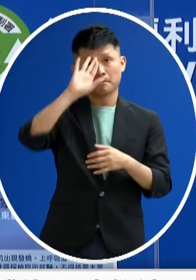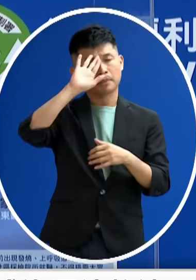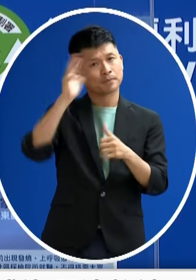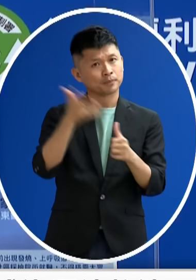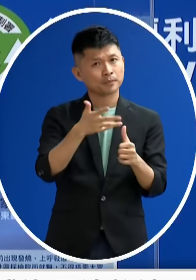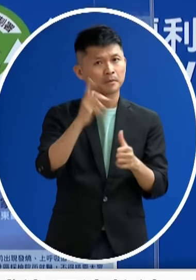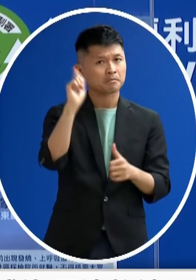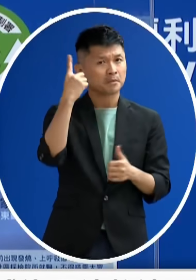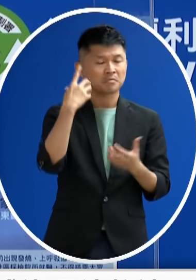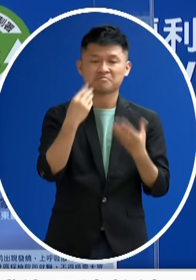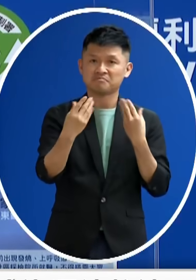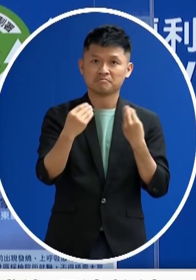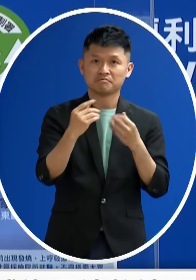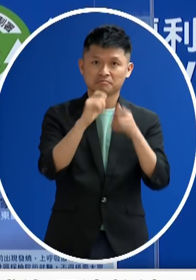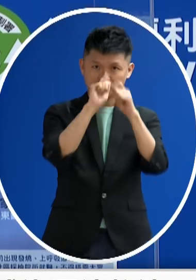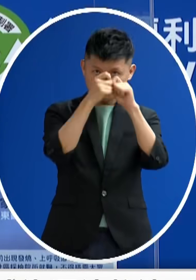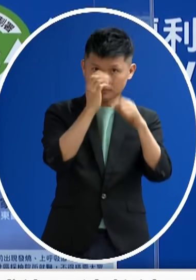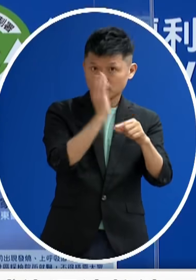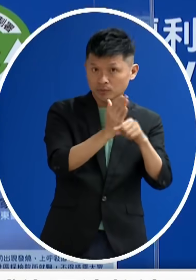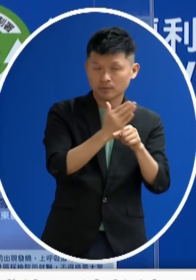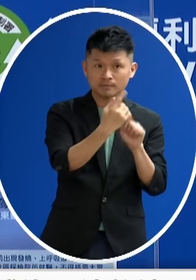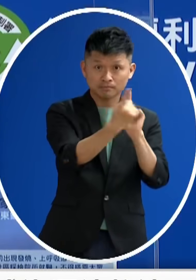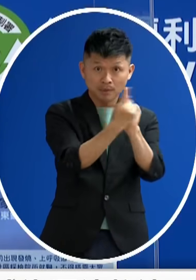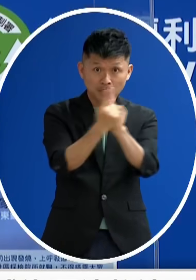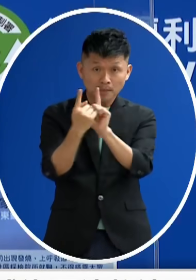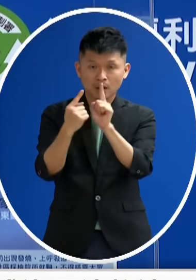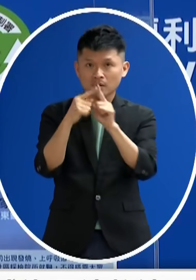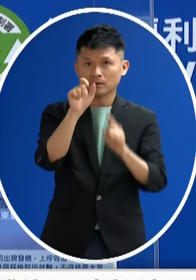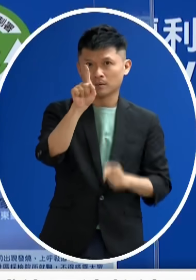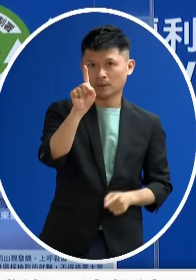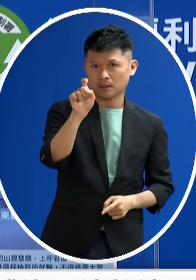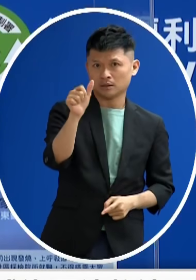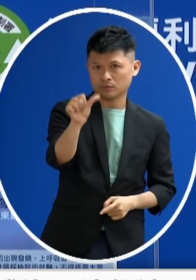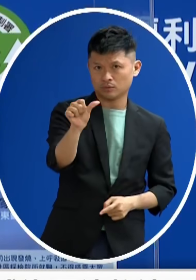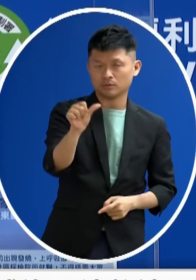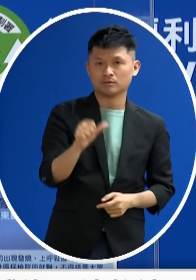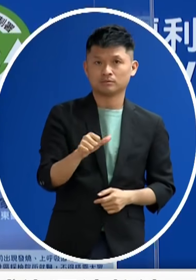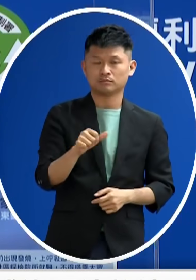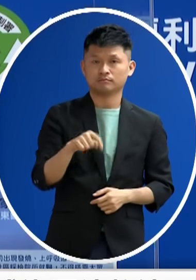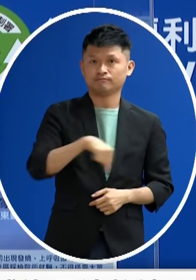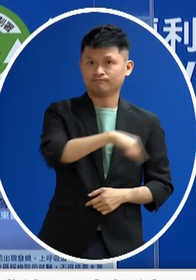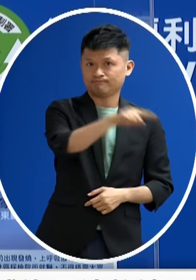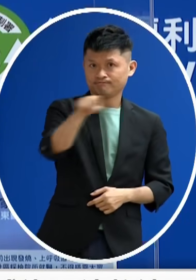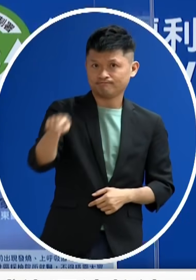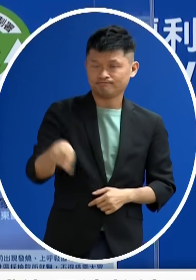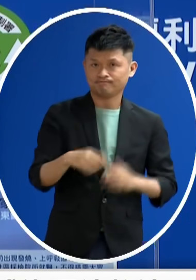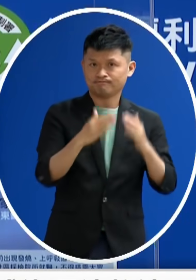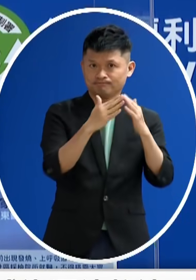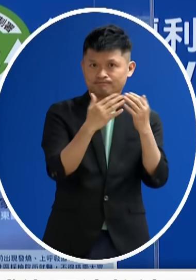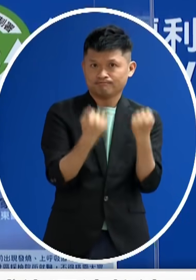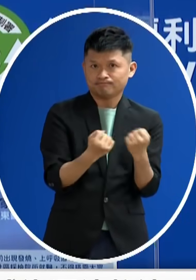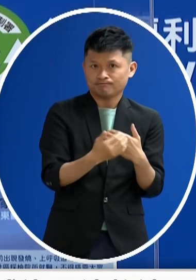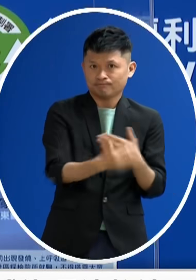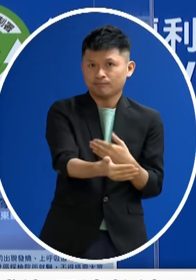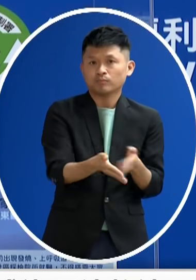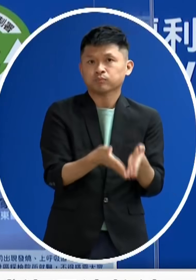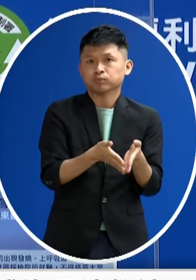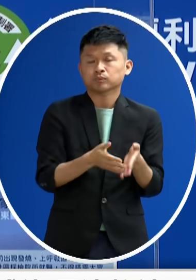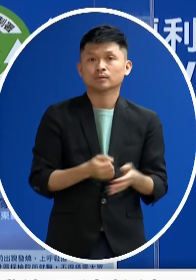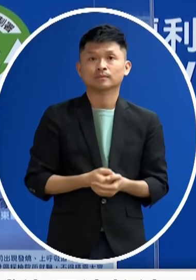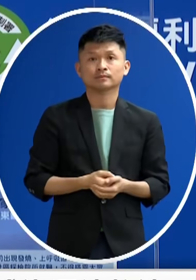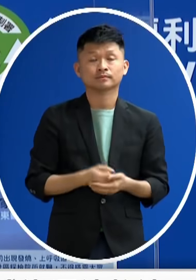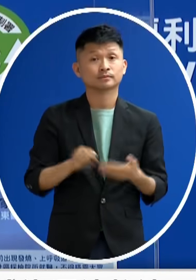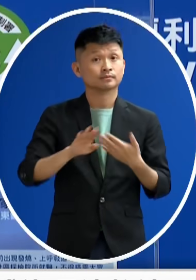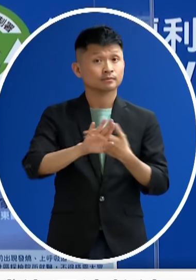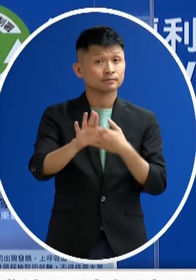也待厘清，初步掌握个案接触者115人。都列为居家隔离，那其